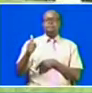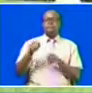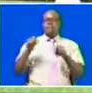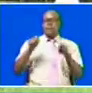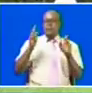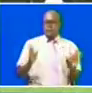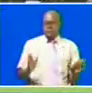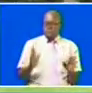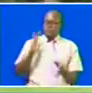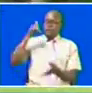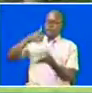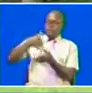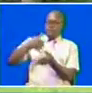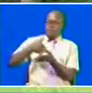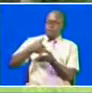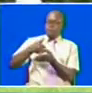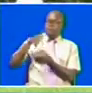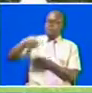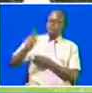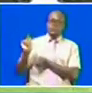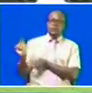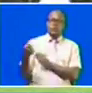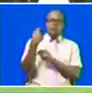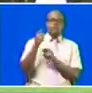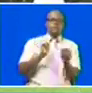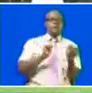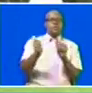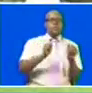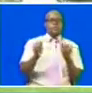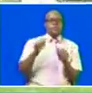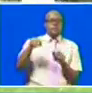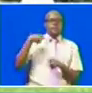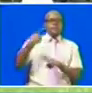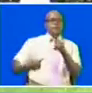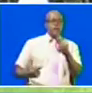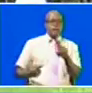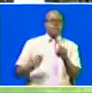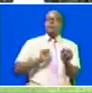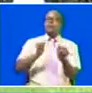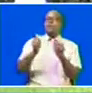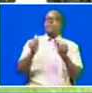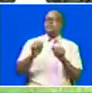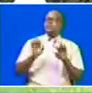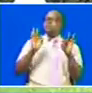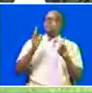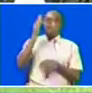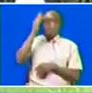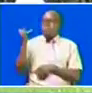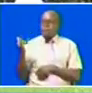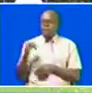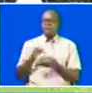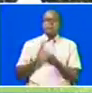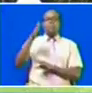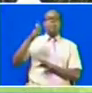ni miongoni mwa wale ambao walishiriki katika mashindano hayo. Mashindano ya mwaka huu yamekuwa ya kufana zaidi kutokana na idadi